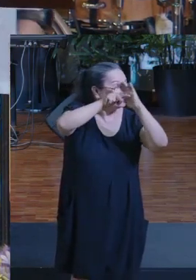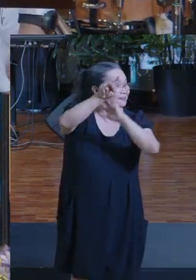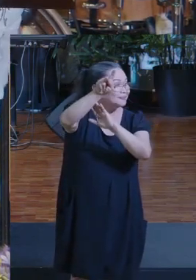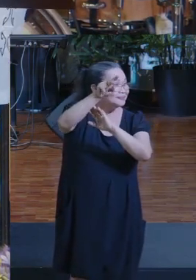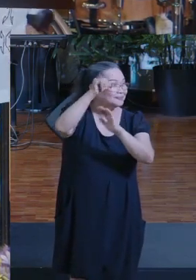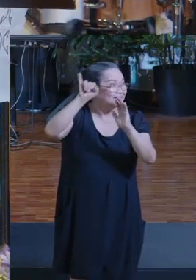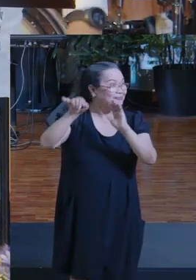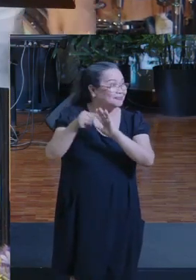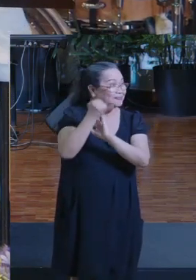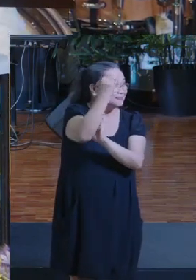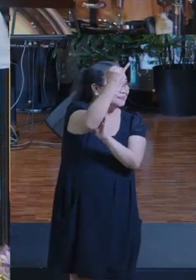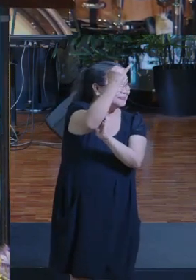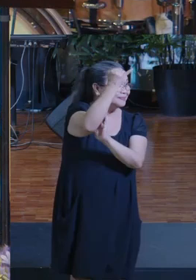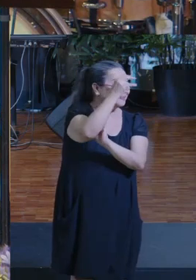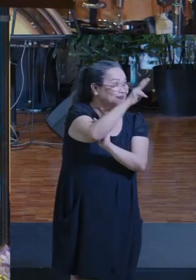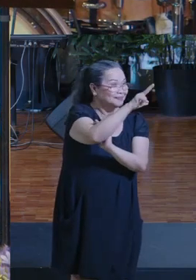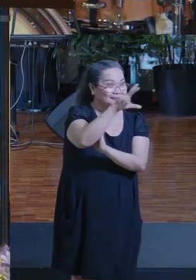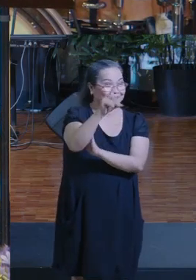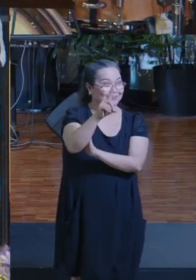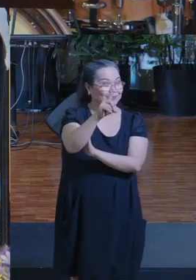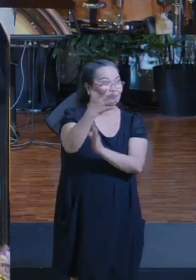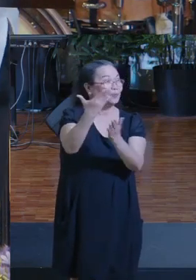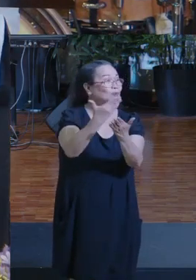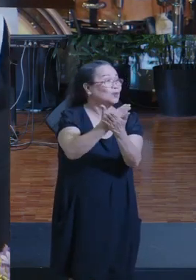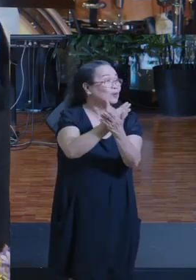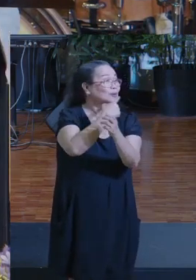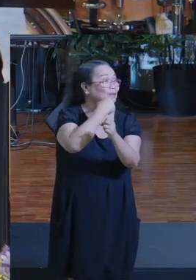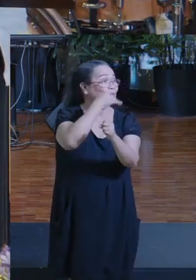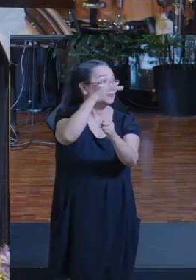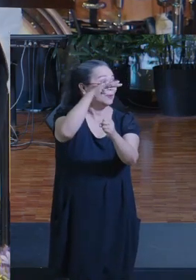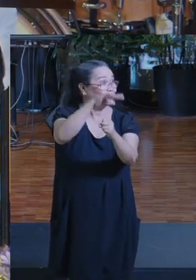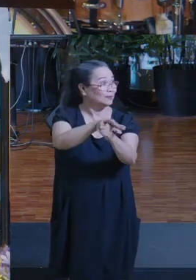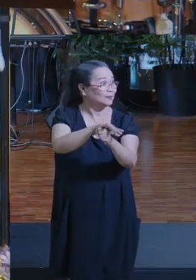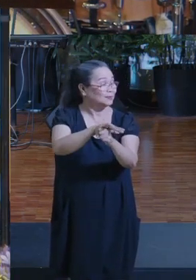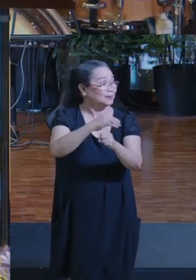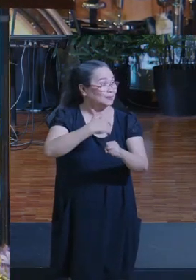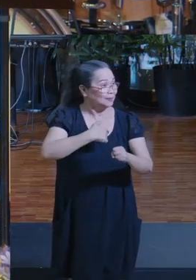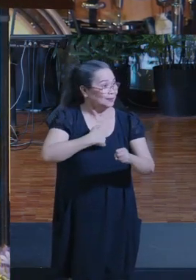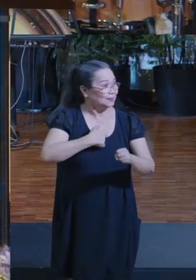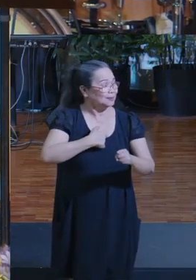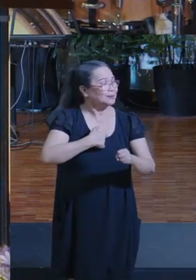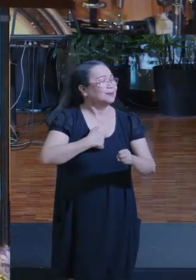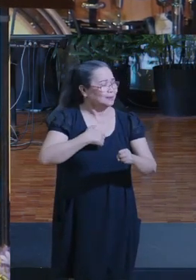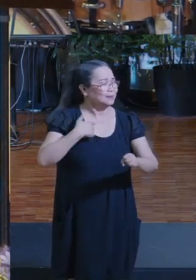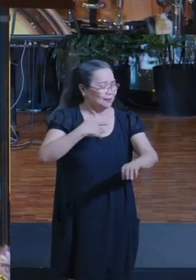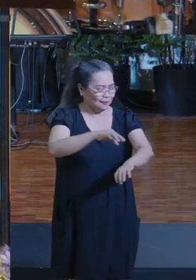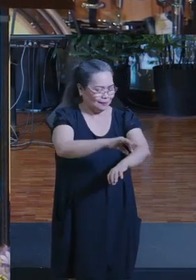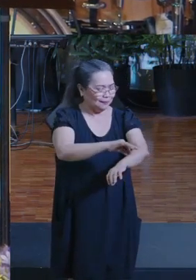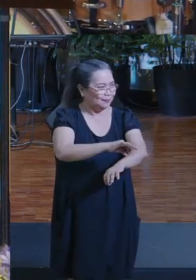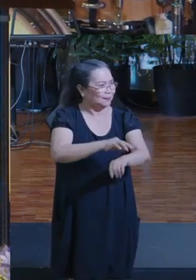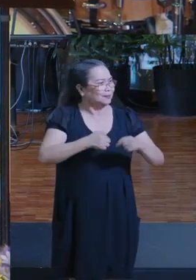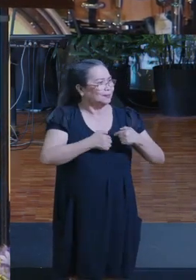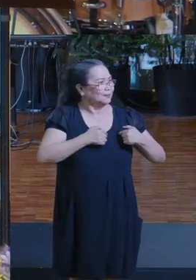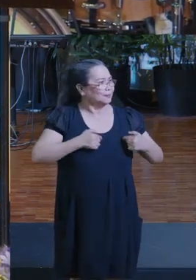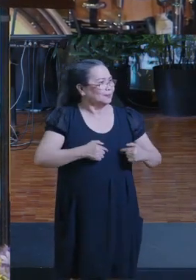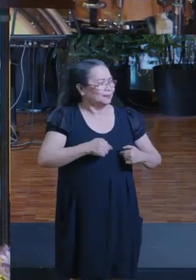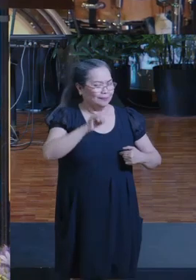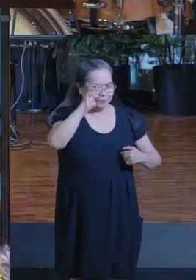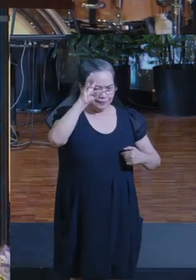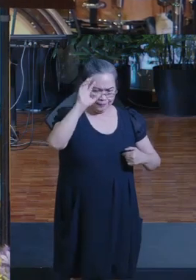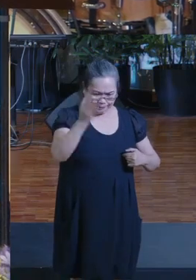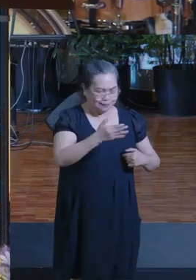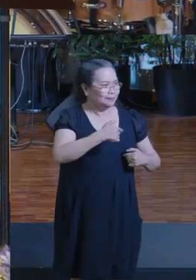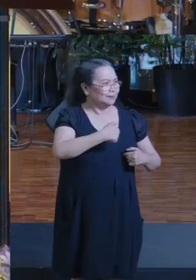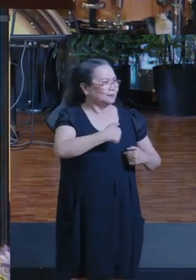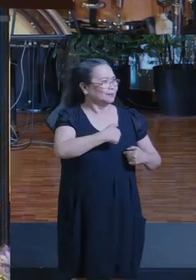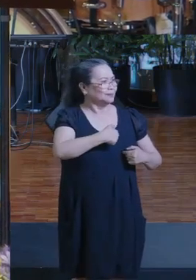Jeremiah 31:31, the new covenant, and I will put a heart of flesh in their hearts. And I will turn their